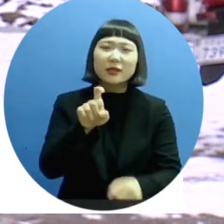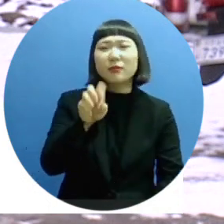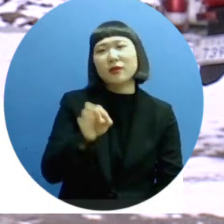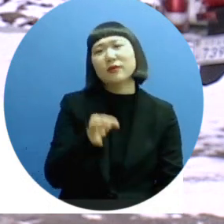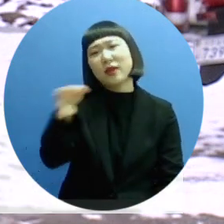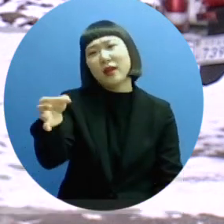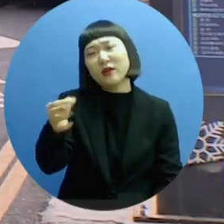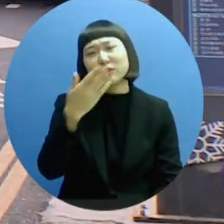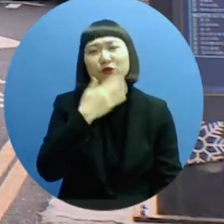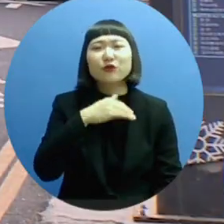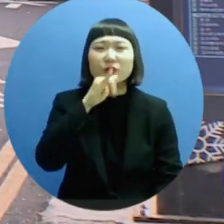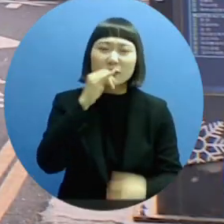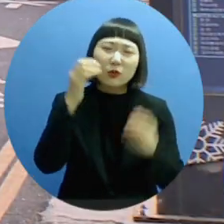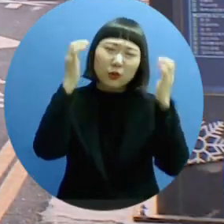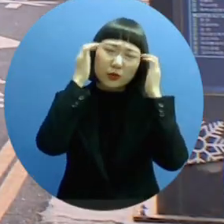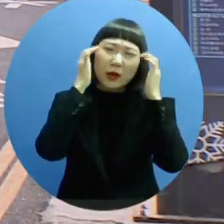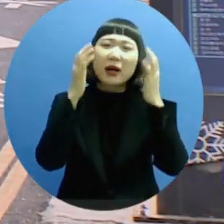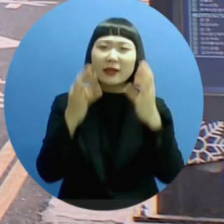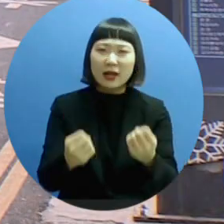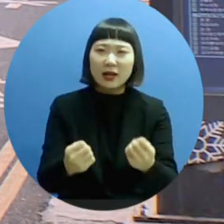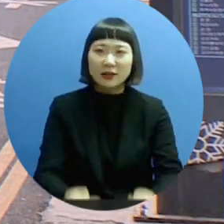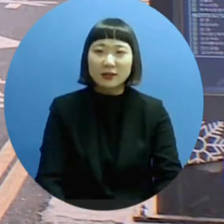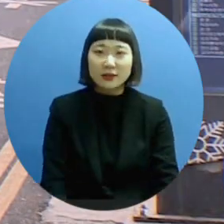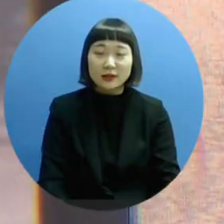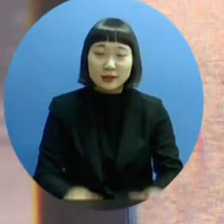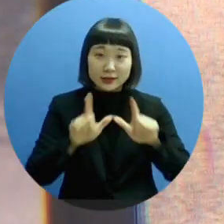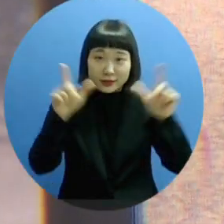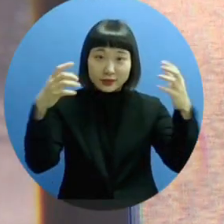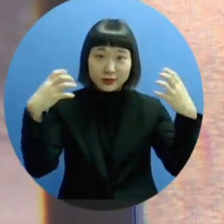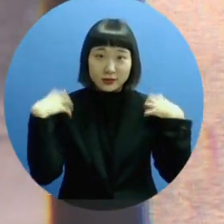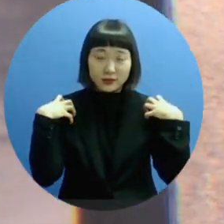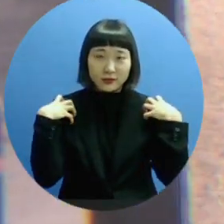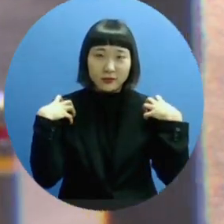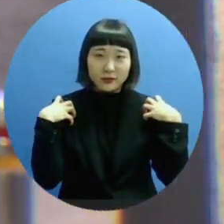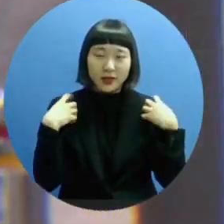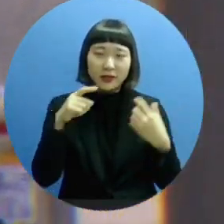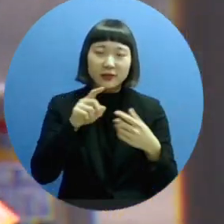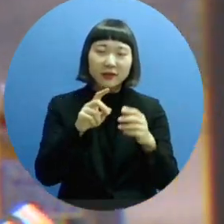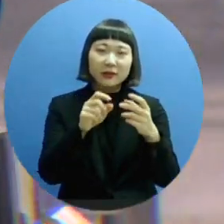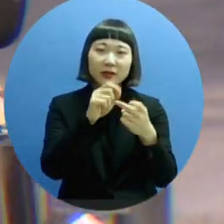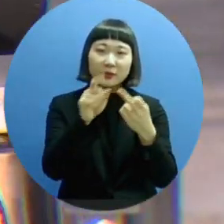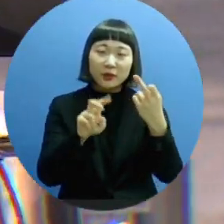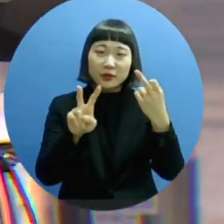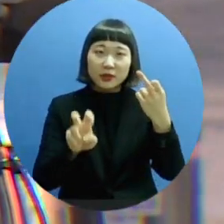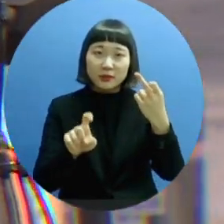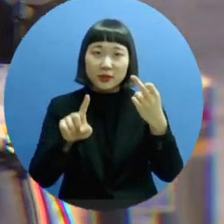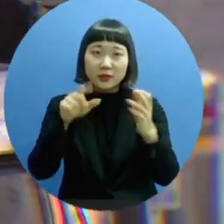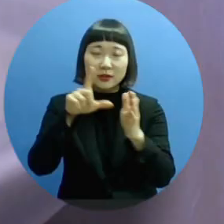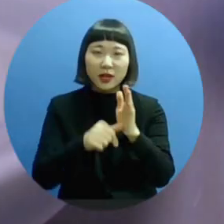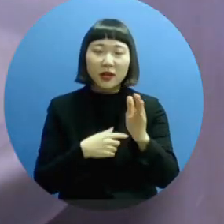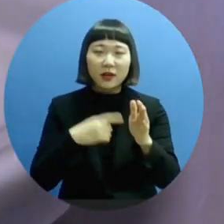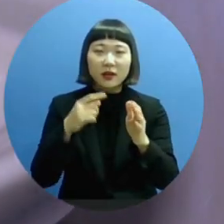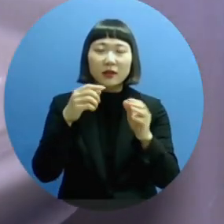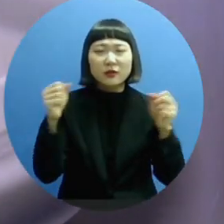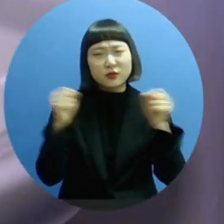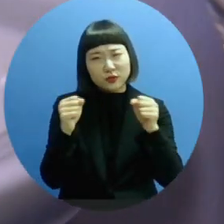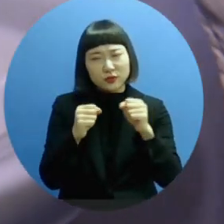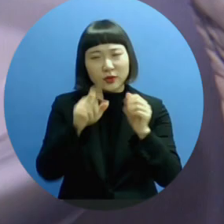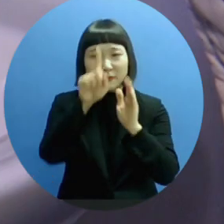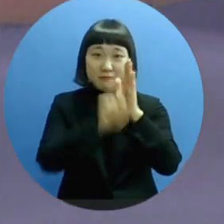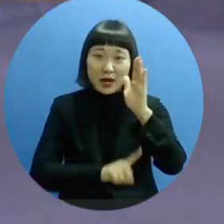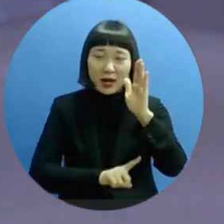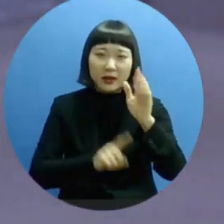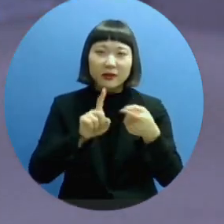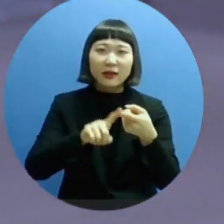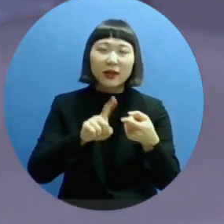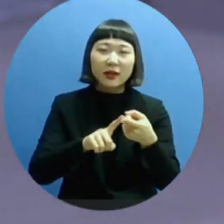되니까. 기상청은 22일 다시 기온이 크게 떨어지면서 매서운 추위가 찾아올 것으로 예보했습니다. 계량기 동파를